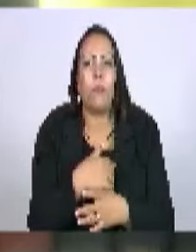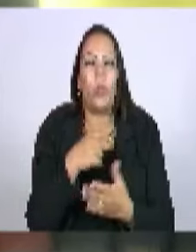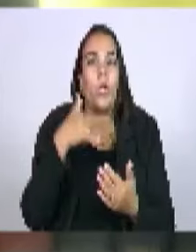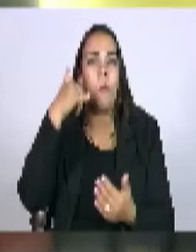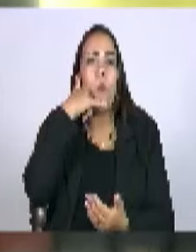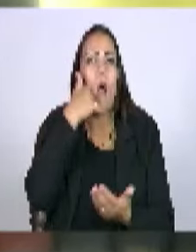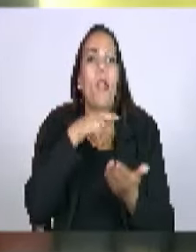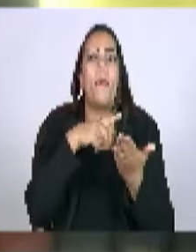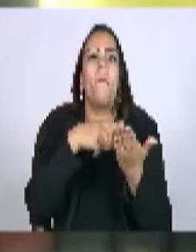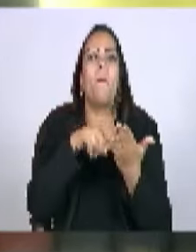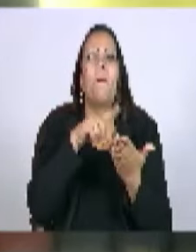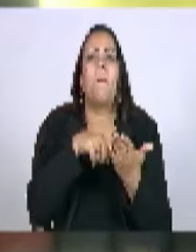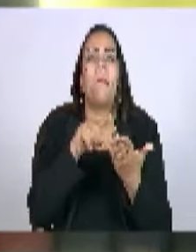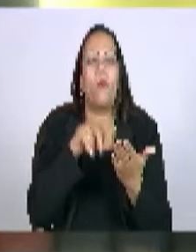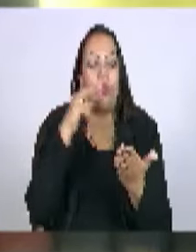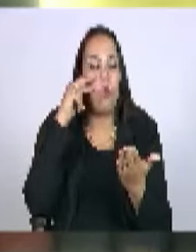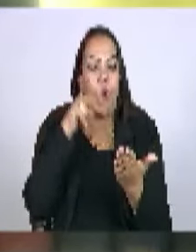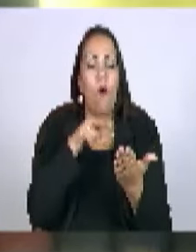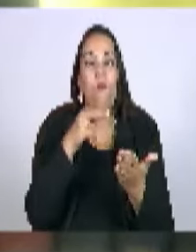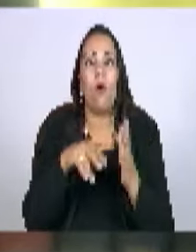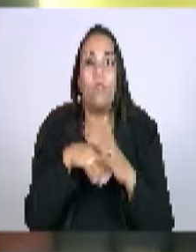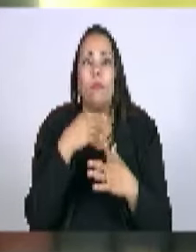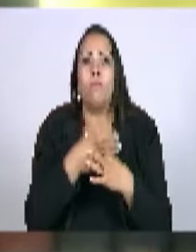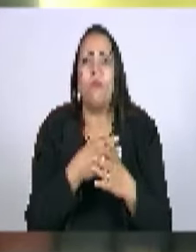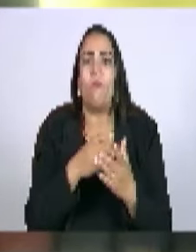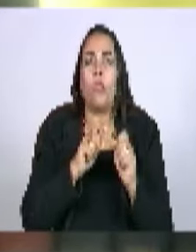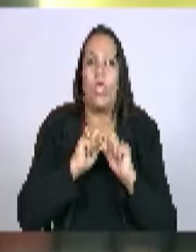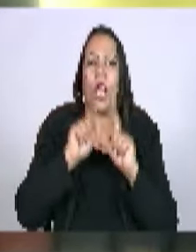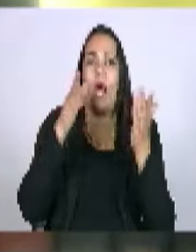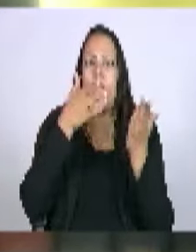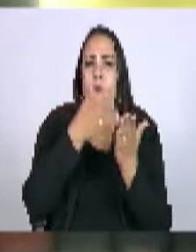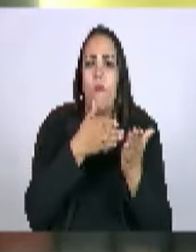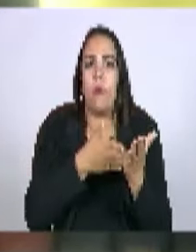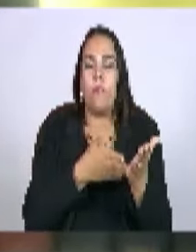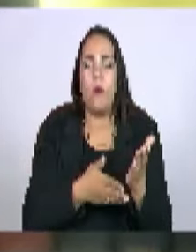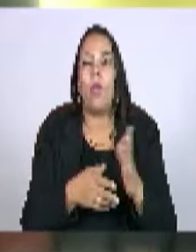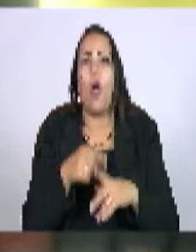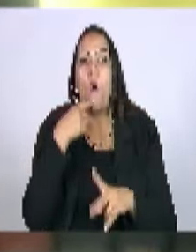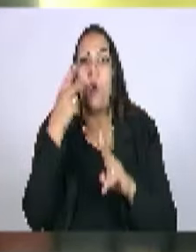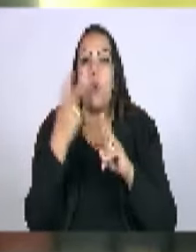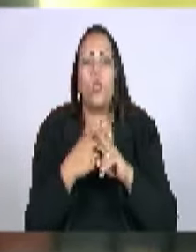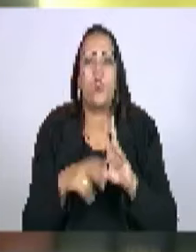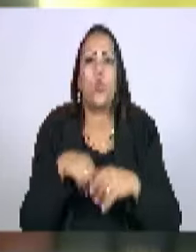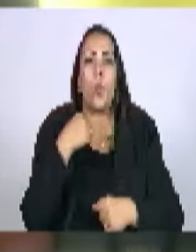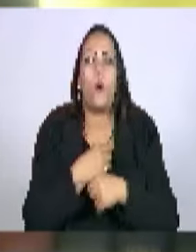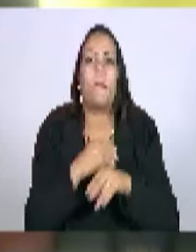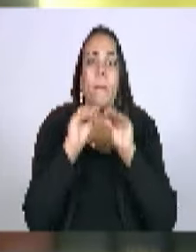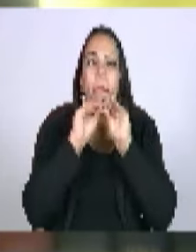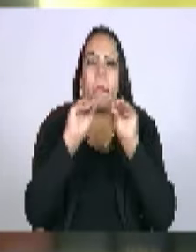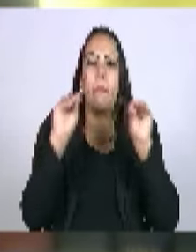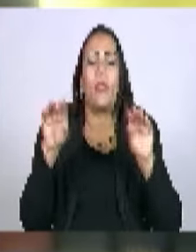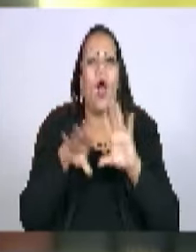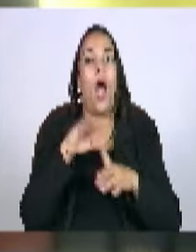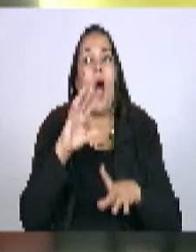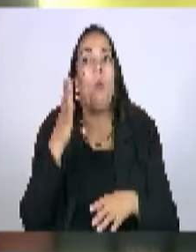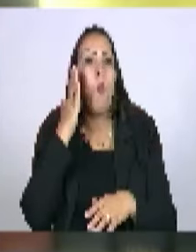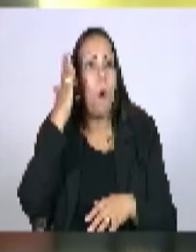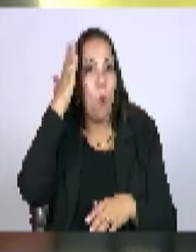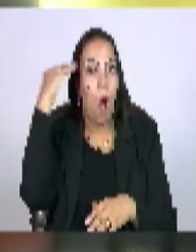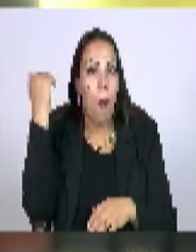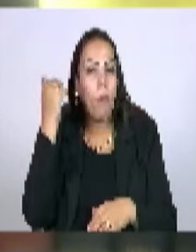الموبايل بنلاقي بعض تصريحات او بعض ناس بيطلعوا يقولوا نصائح او خبرات او